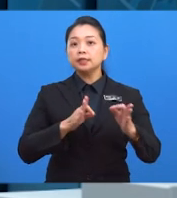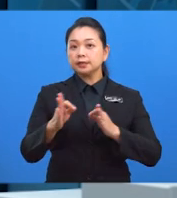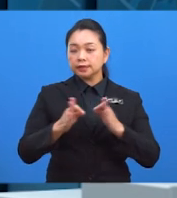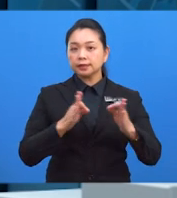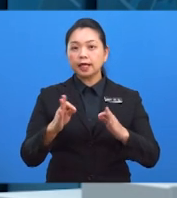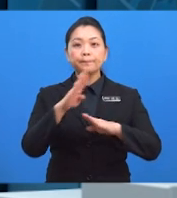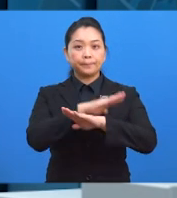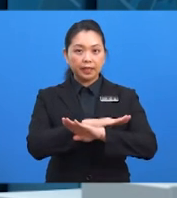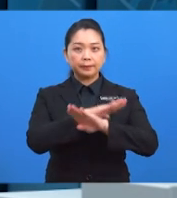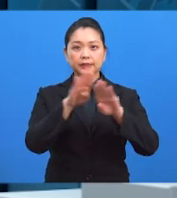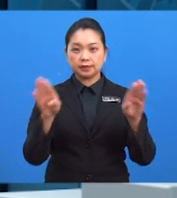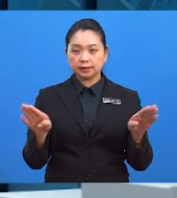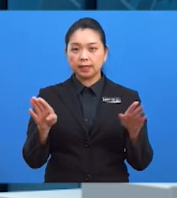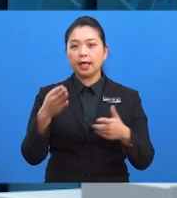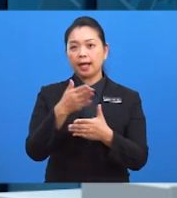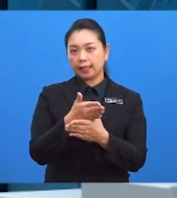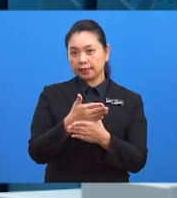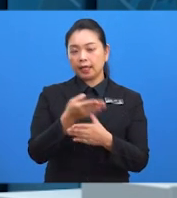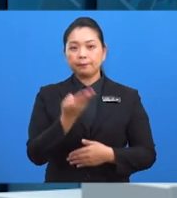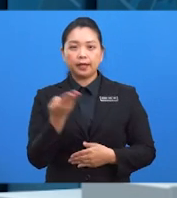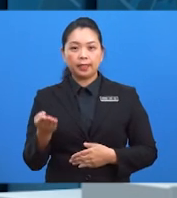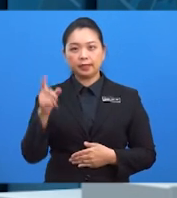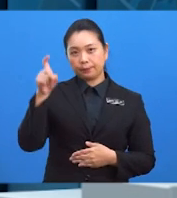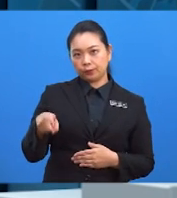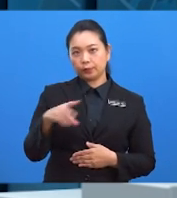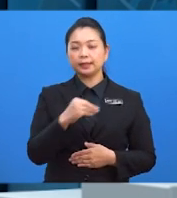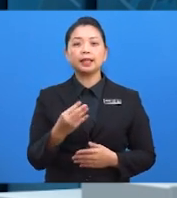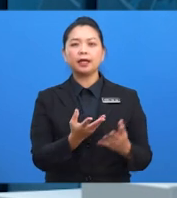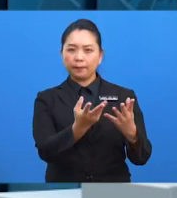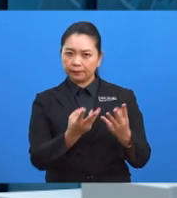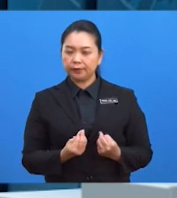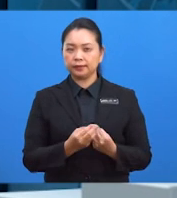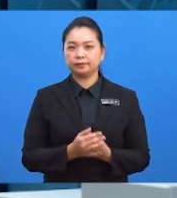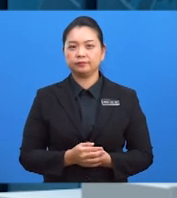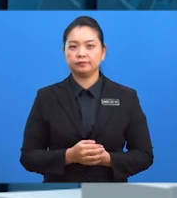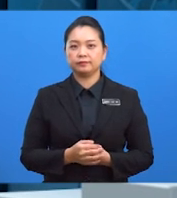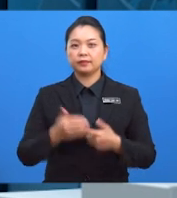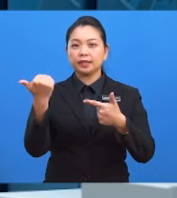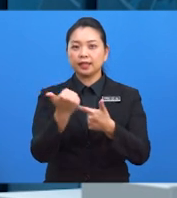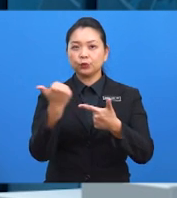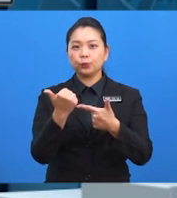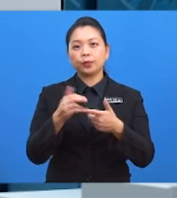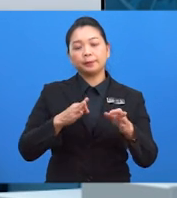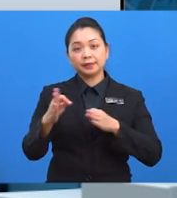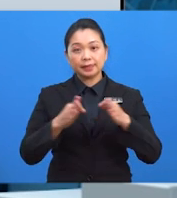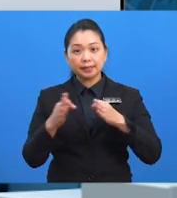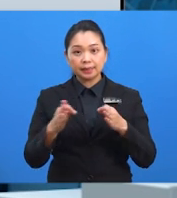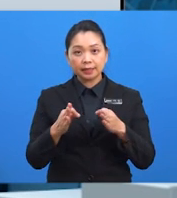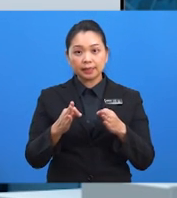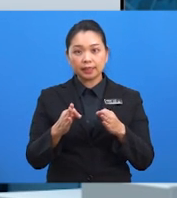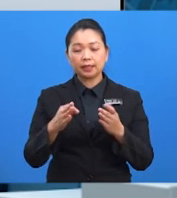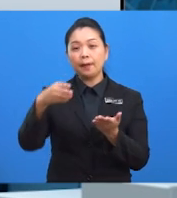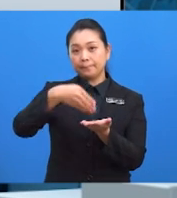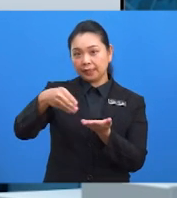menjelaskan perbezaan antara barang keperluan dan kehendak. Kedua, menjelaskan konsep